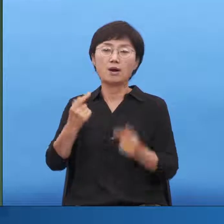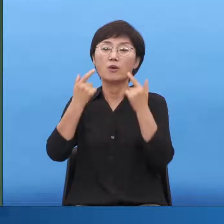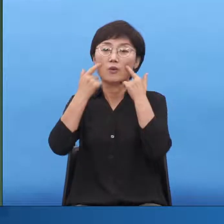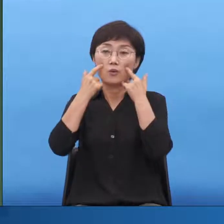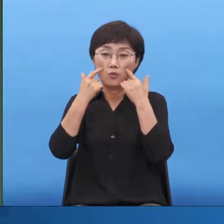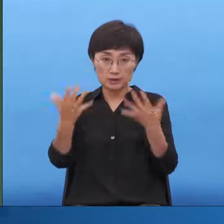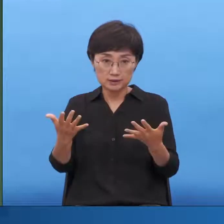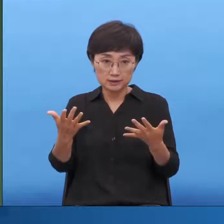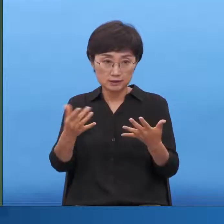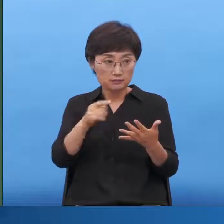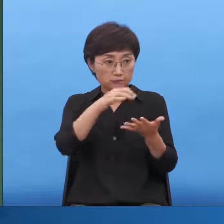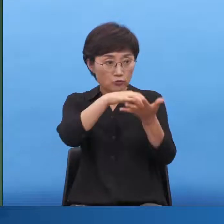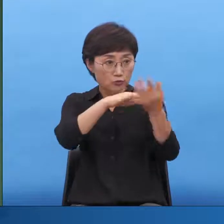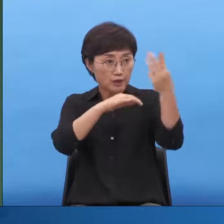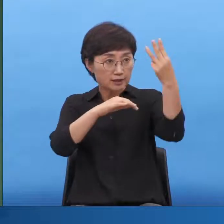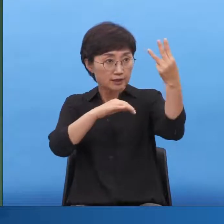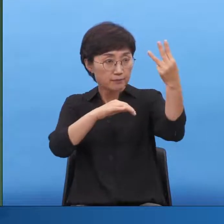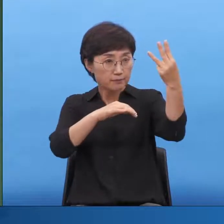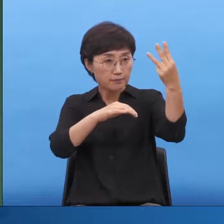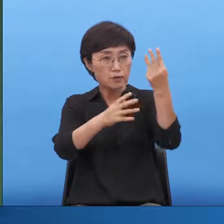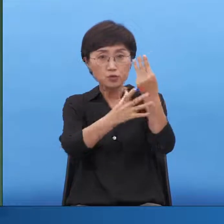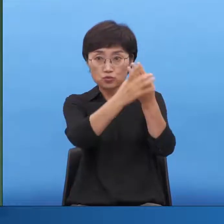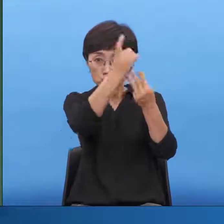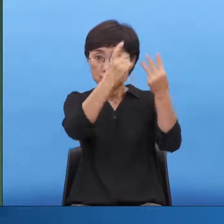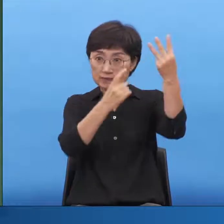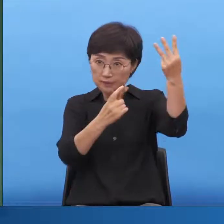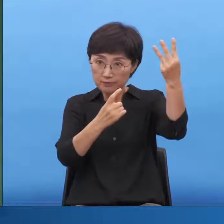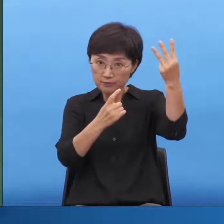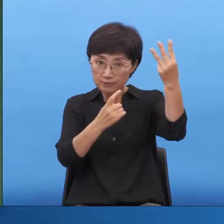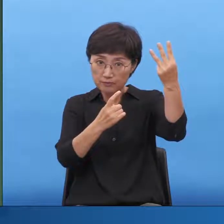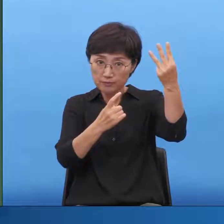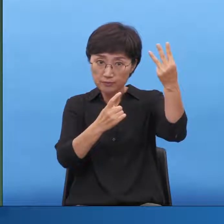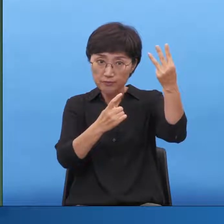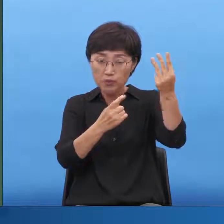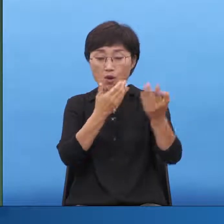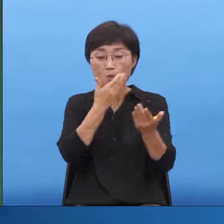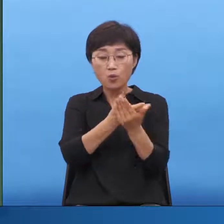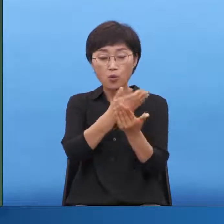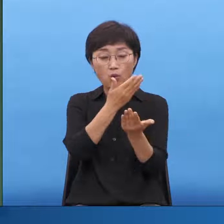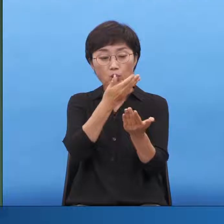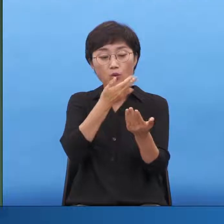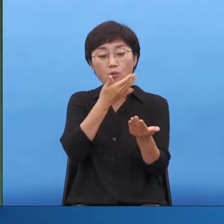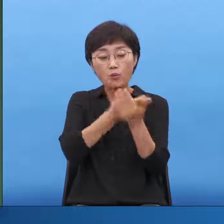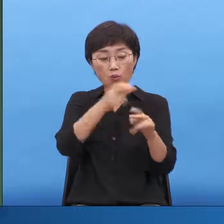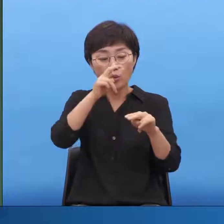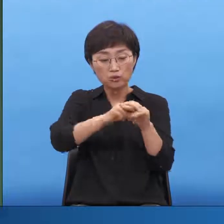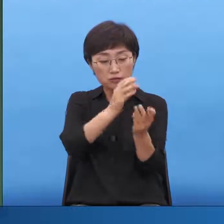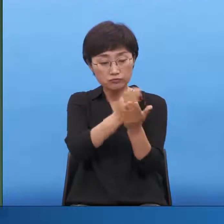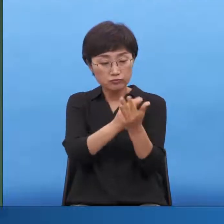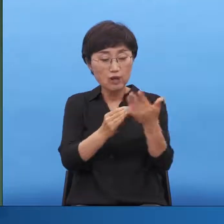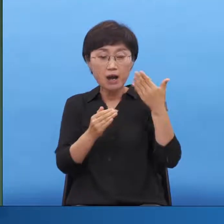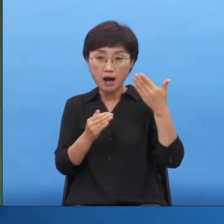在三个我还有业还有教会会到来空前绝后的应允这就是九个 기억해야 되고 부모님들 어른들하고 같이 포럼 할 때도 하셔야 돼요.